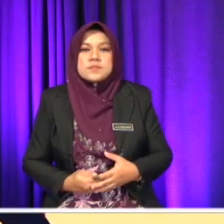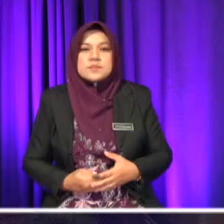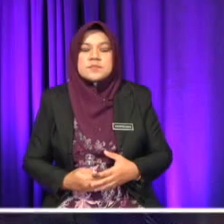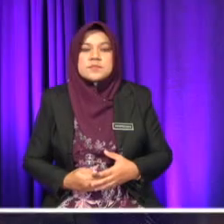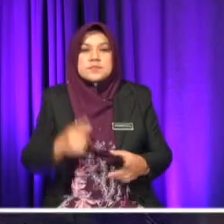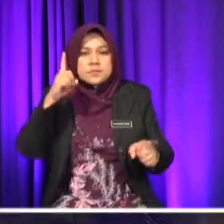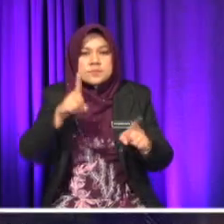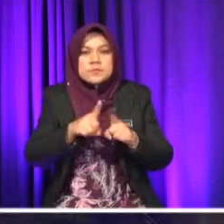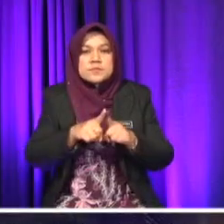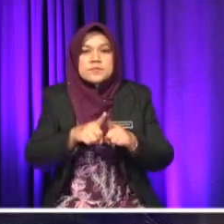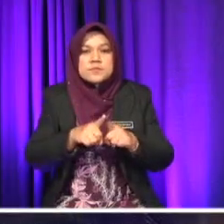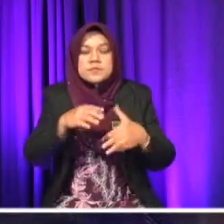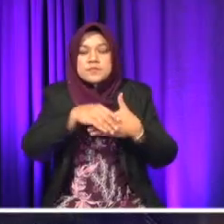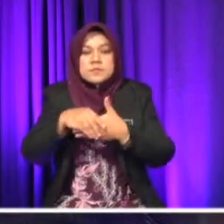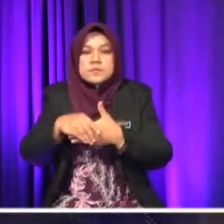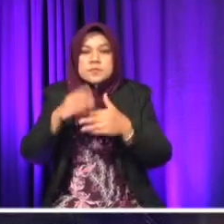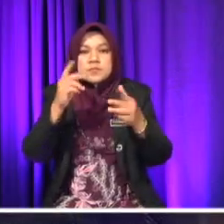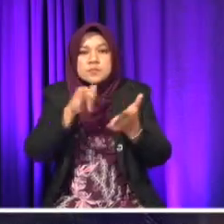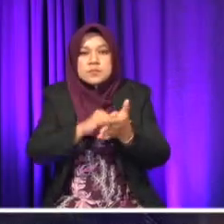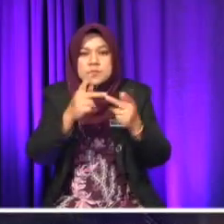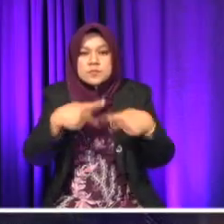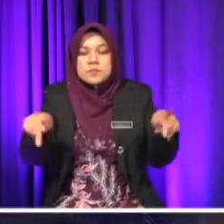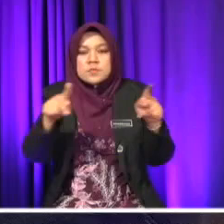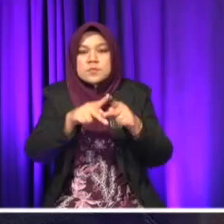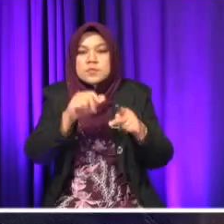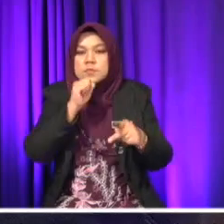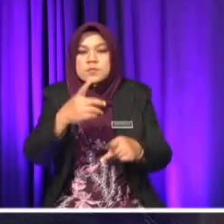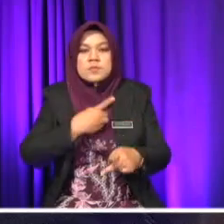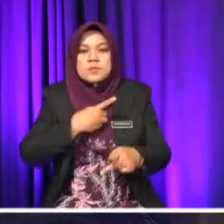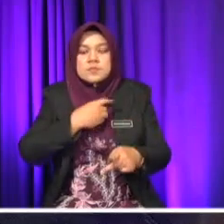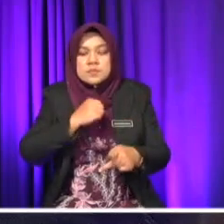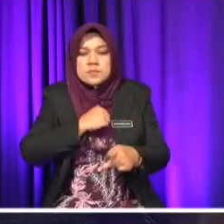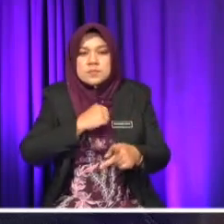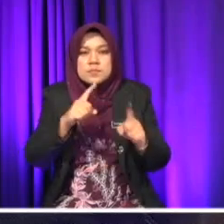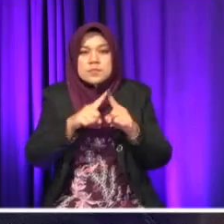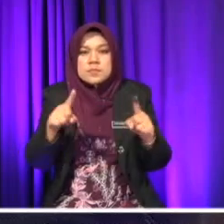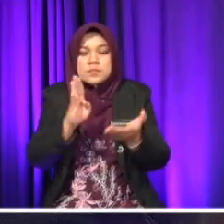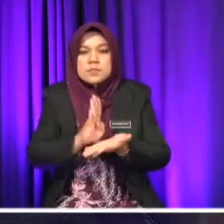pemimpin itu perlu bukan saja untuk diri dia karena optimis